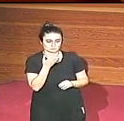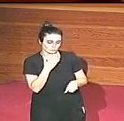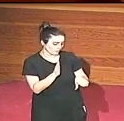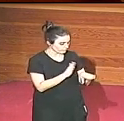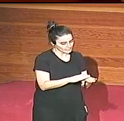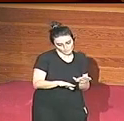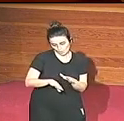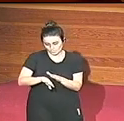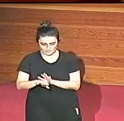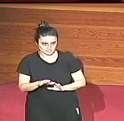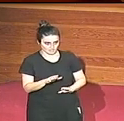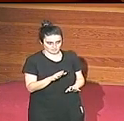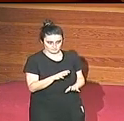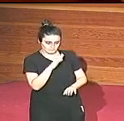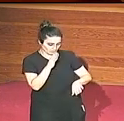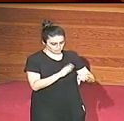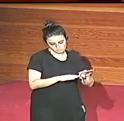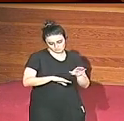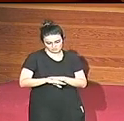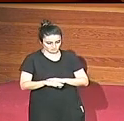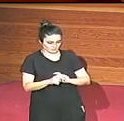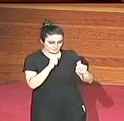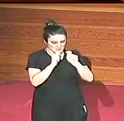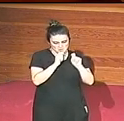edo delako kazetari txarrago egiten duenik.